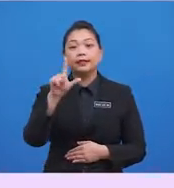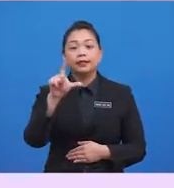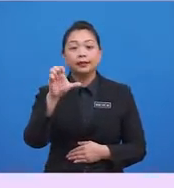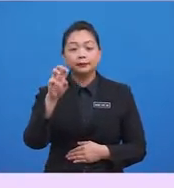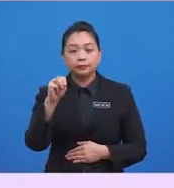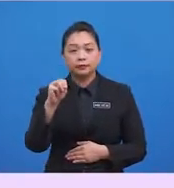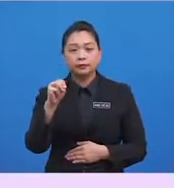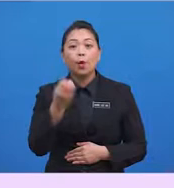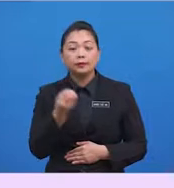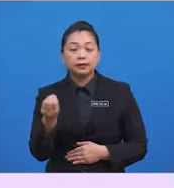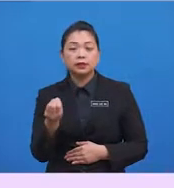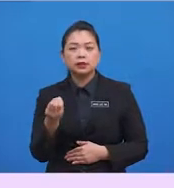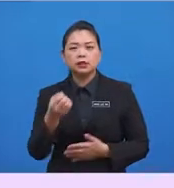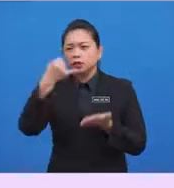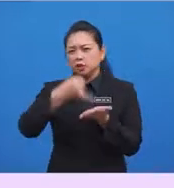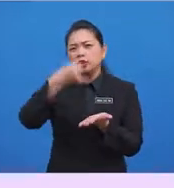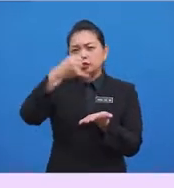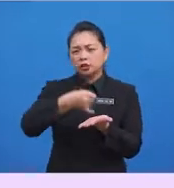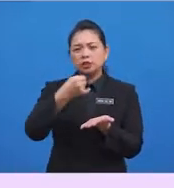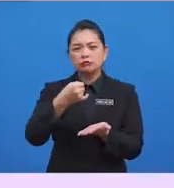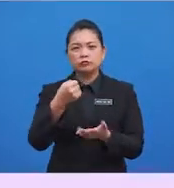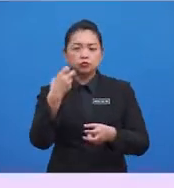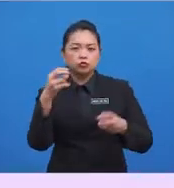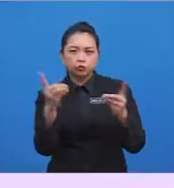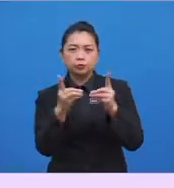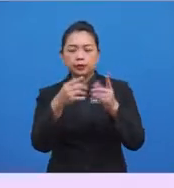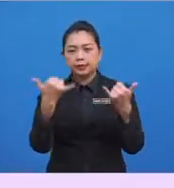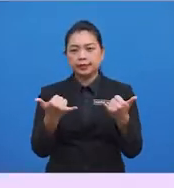amat jarang ditemui sekarang kerana